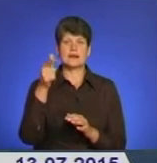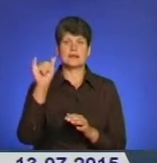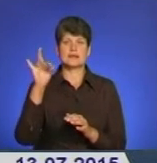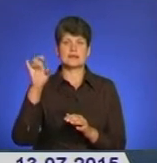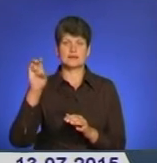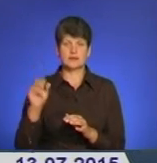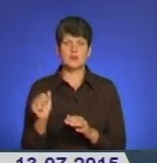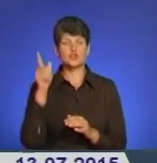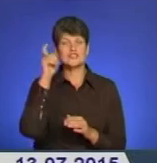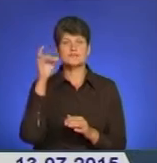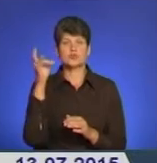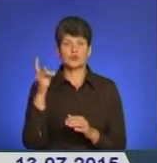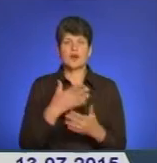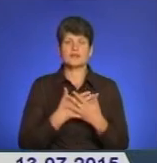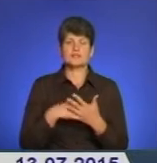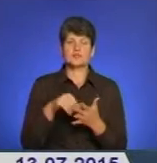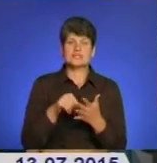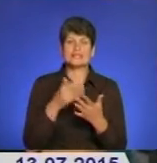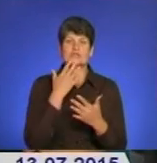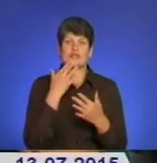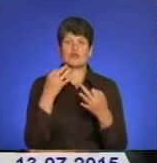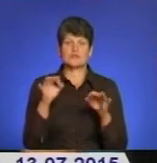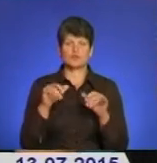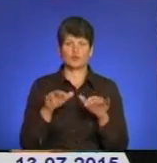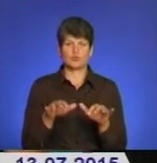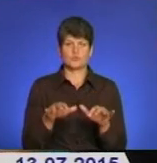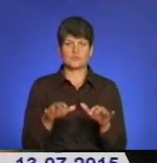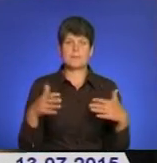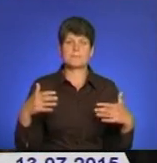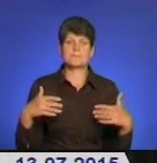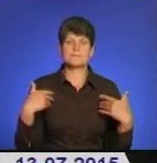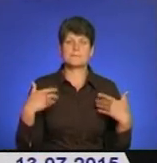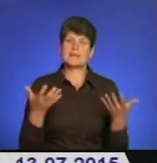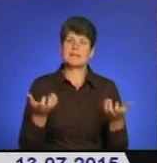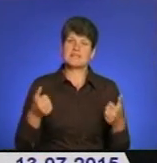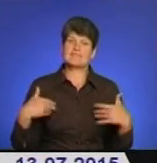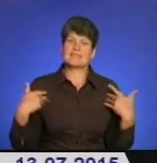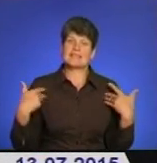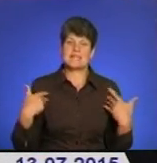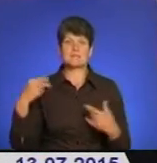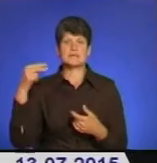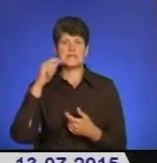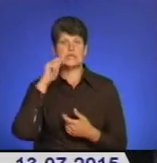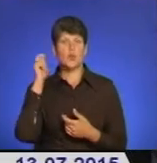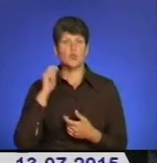активна учасниця національно-визвольного руху. Привіт, вітання від президента